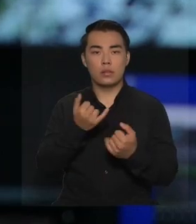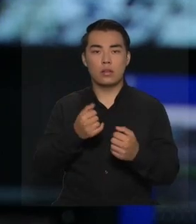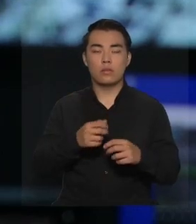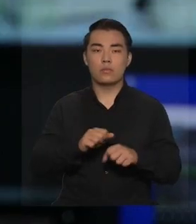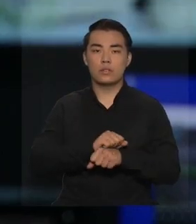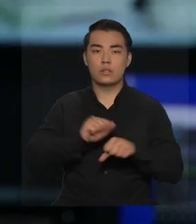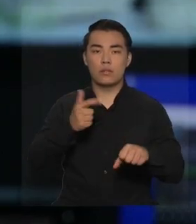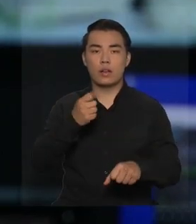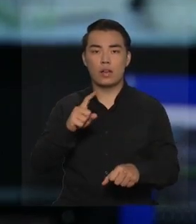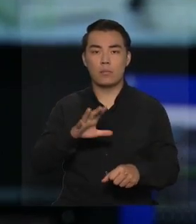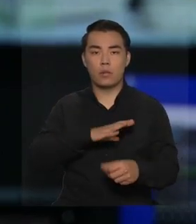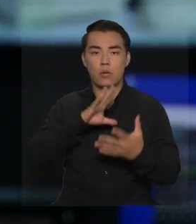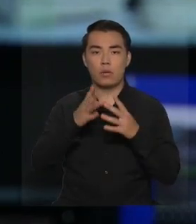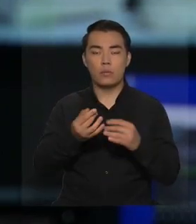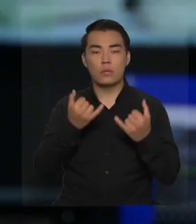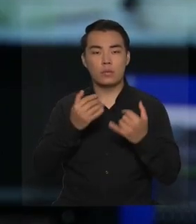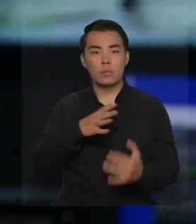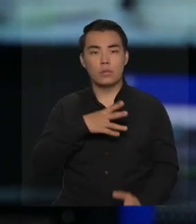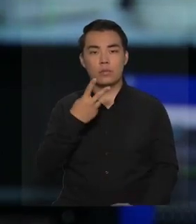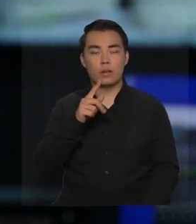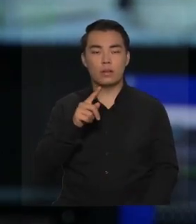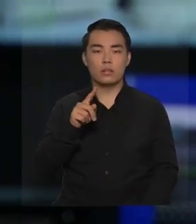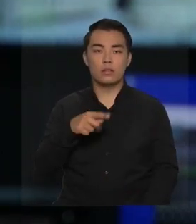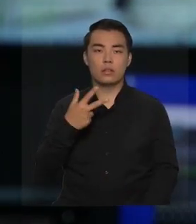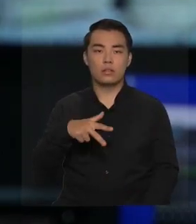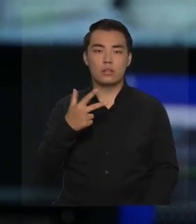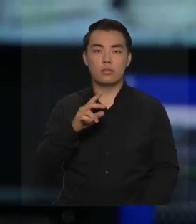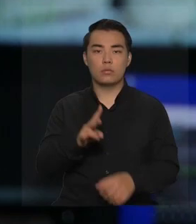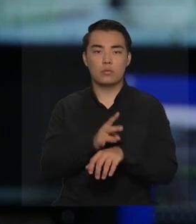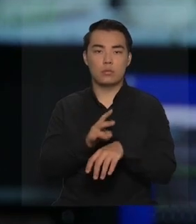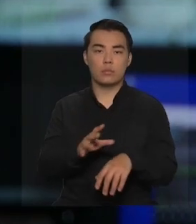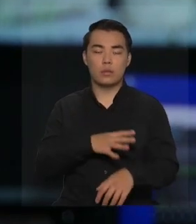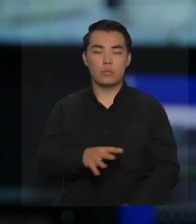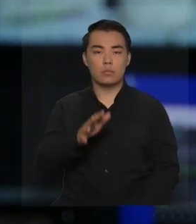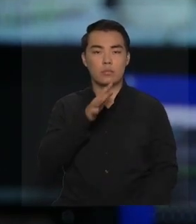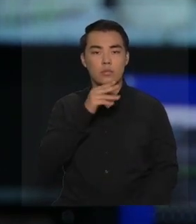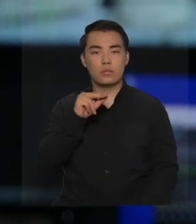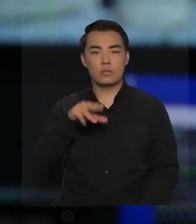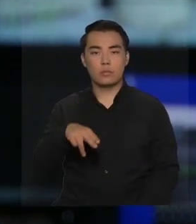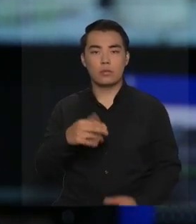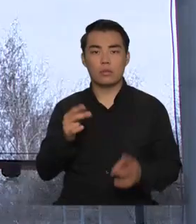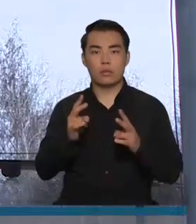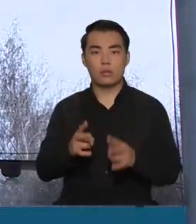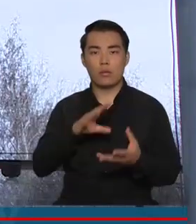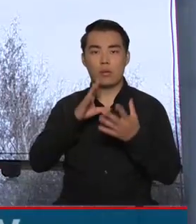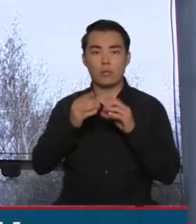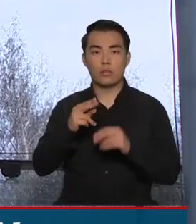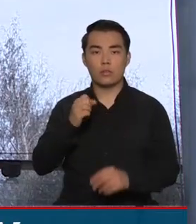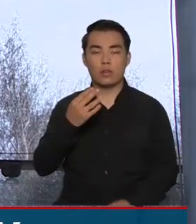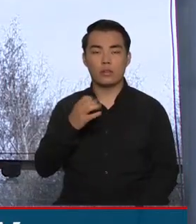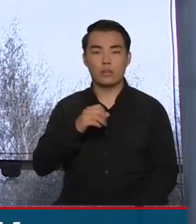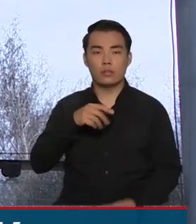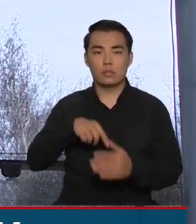на предприятии произошел сегодня в 2:33 ночи. На момент ЧП в шахте находилось 252